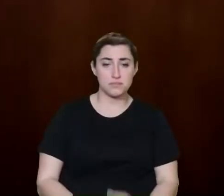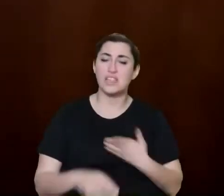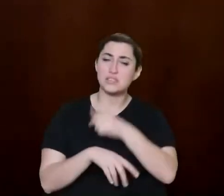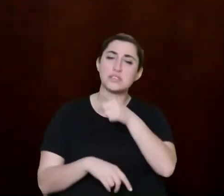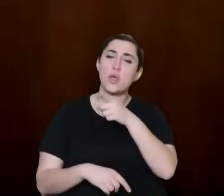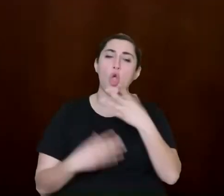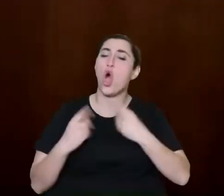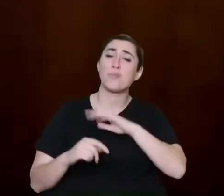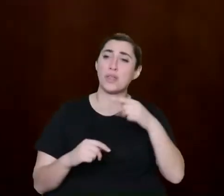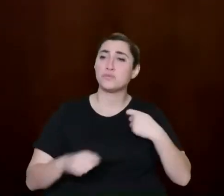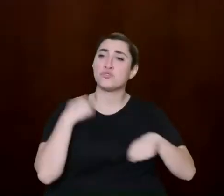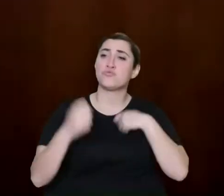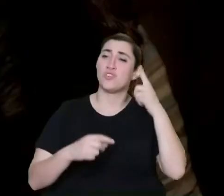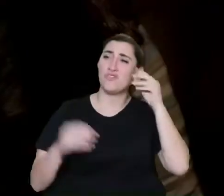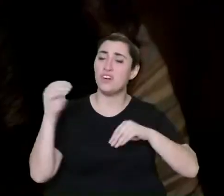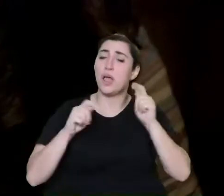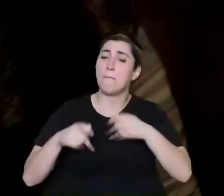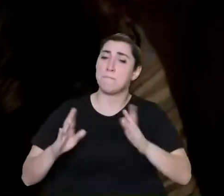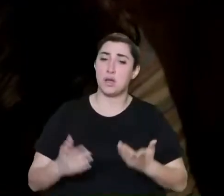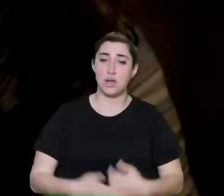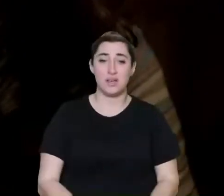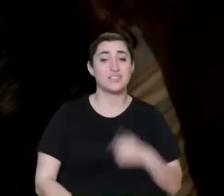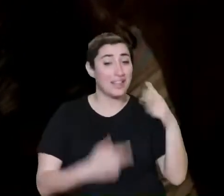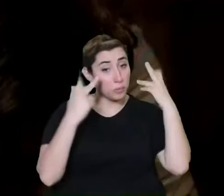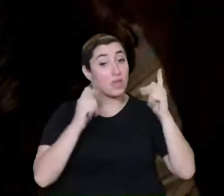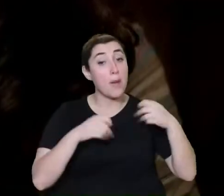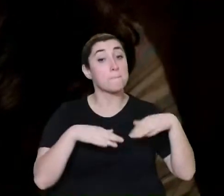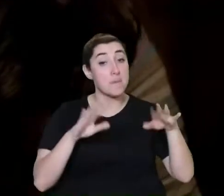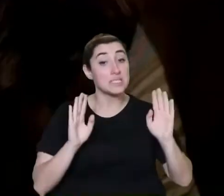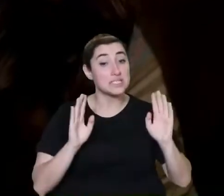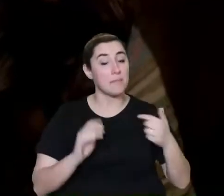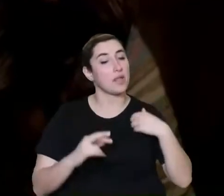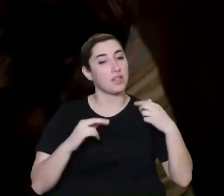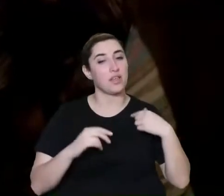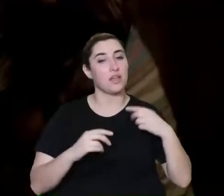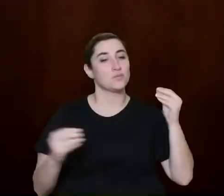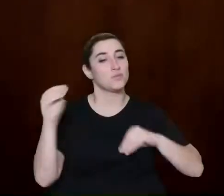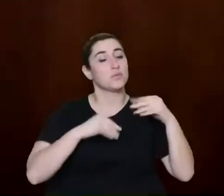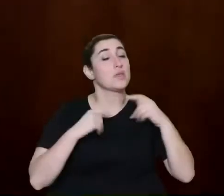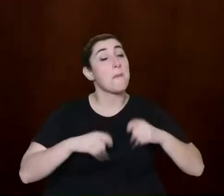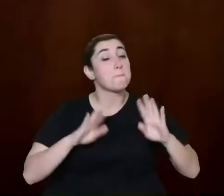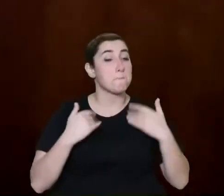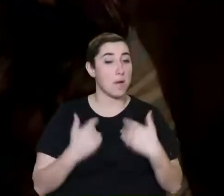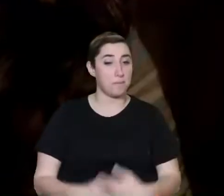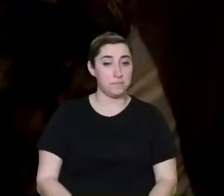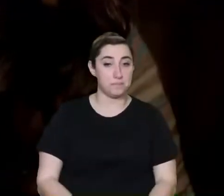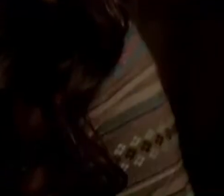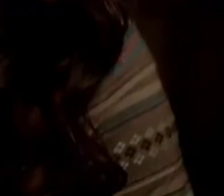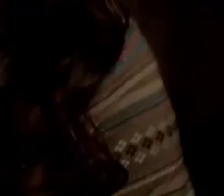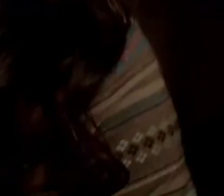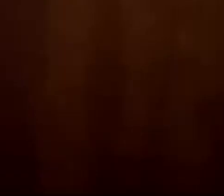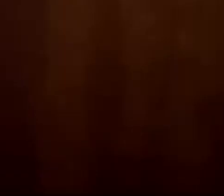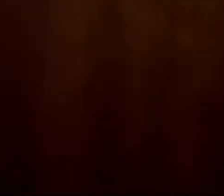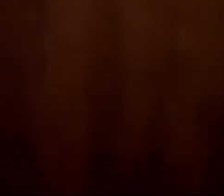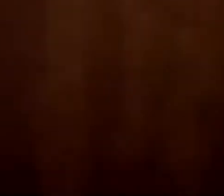Asıl sen olmayan şeyleri icat etme. Sen inkar etmezsen ben de icat etmem. Kira ima ile